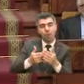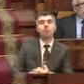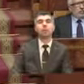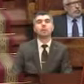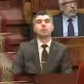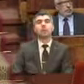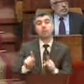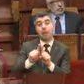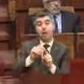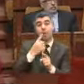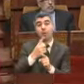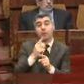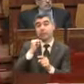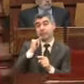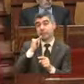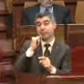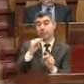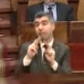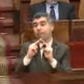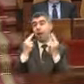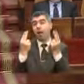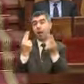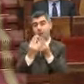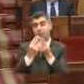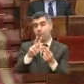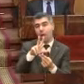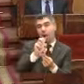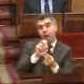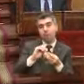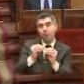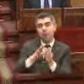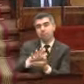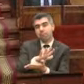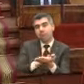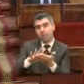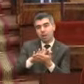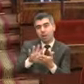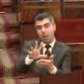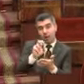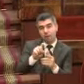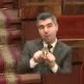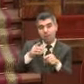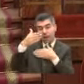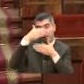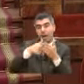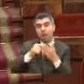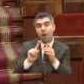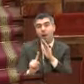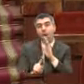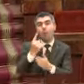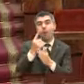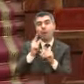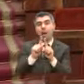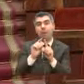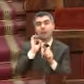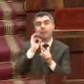الكوارث الطبيعية التي تحدث في كل بقاع العالم. نقترح أولا اعتماد مقاربة مندمجة للكوارث الطبيعية التي